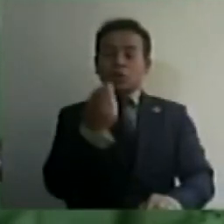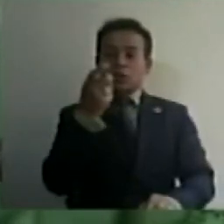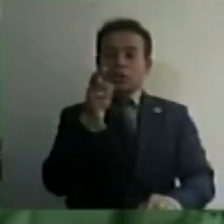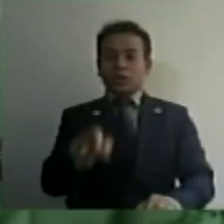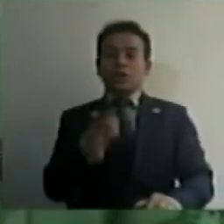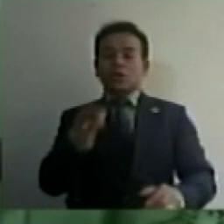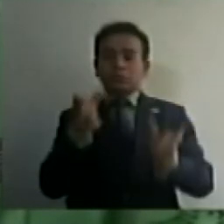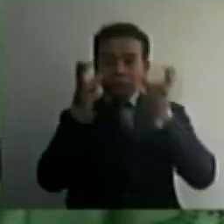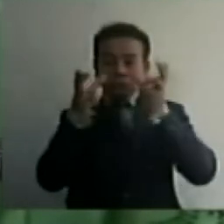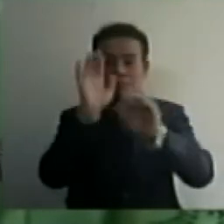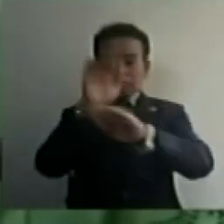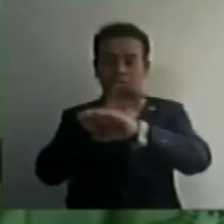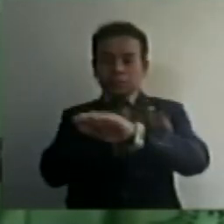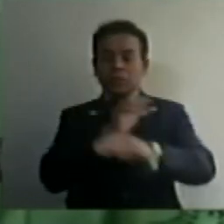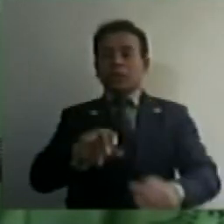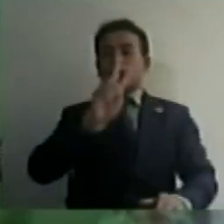26,352 জনকে।